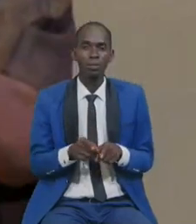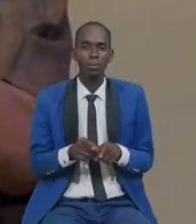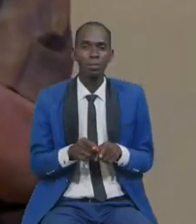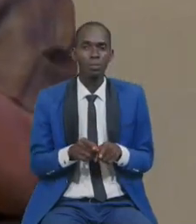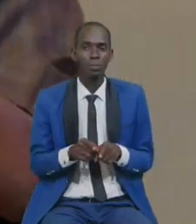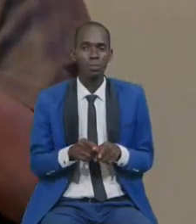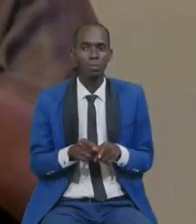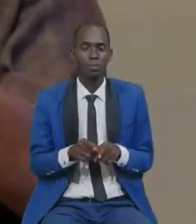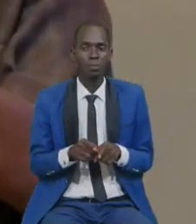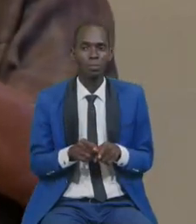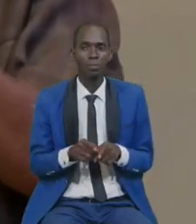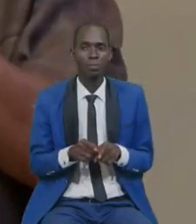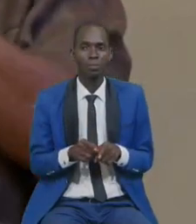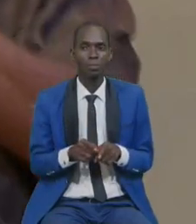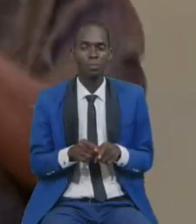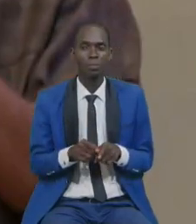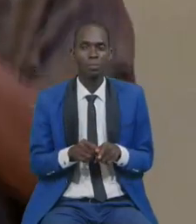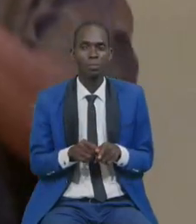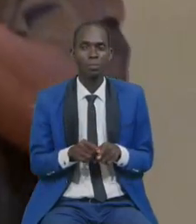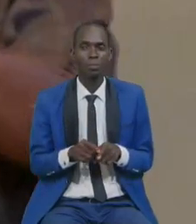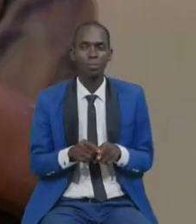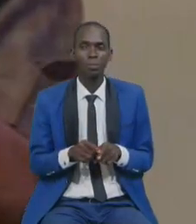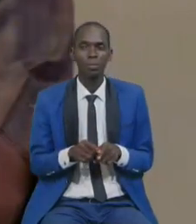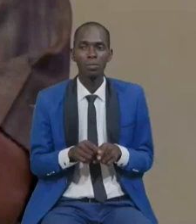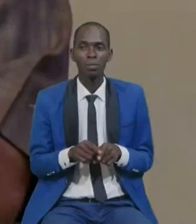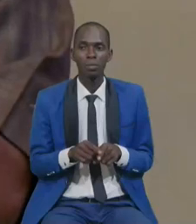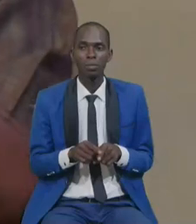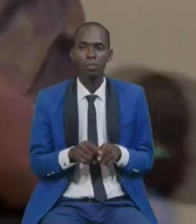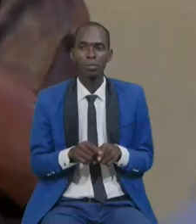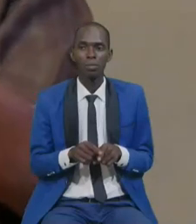j'ai expliqué ça à ma femme m'a encouragé. Est-ce qu'il ne t'a pas dit ça?